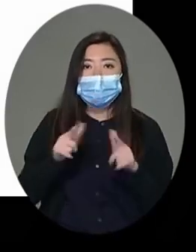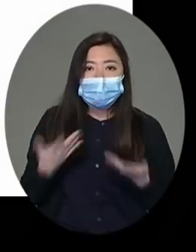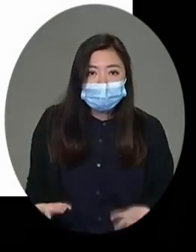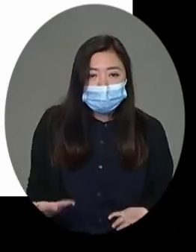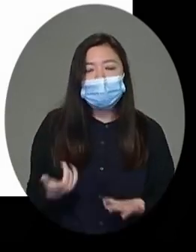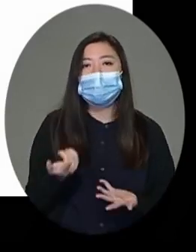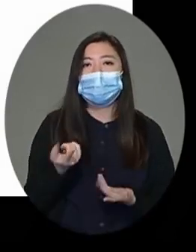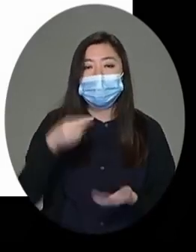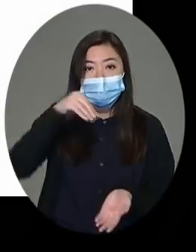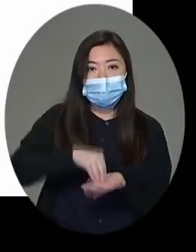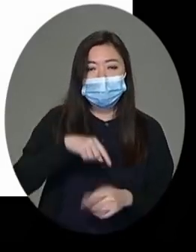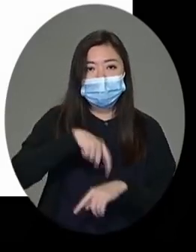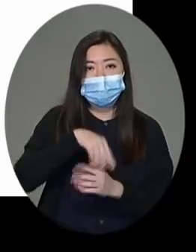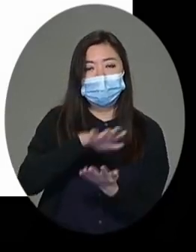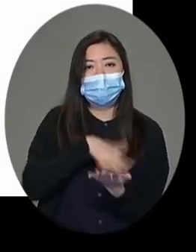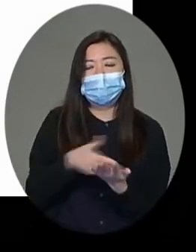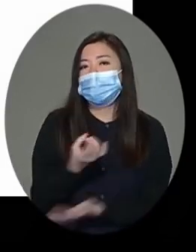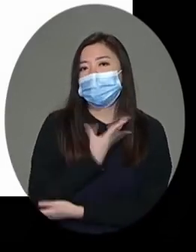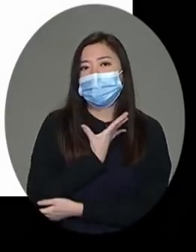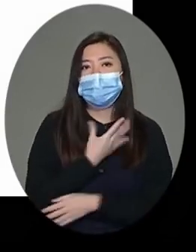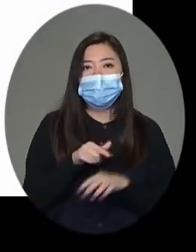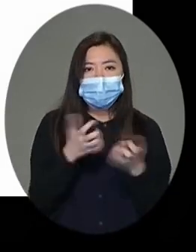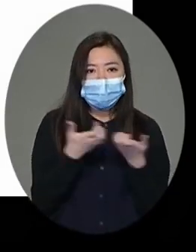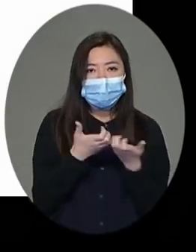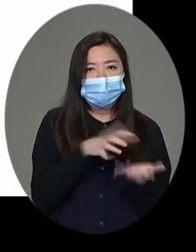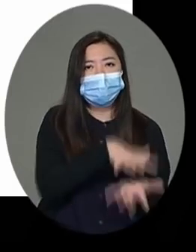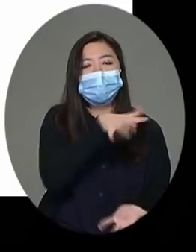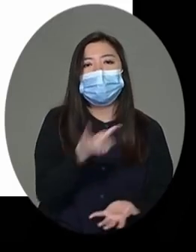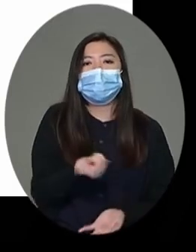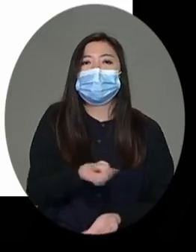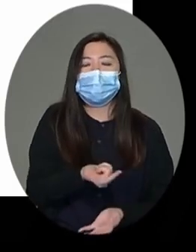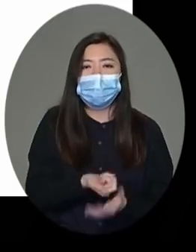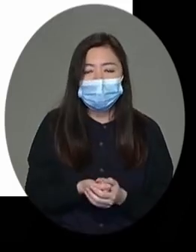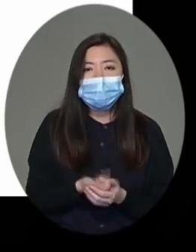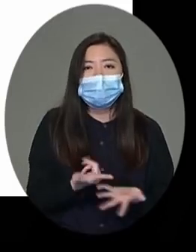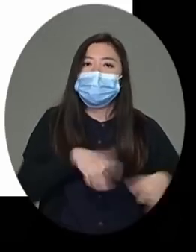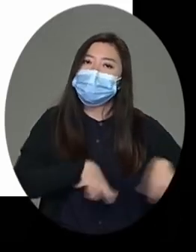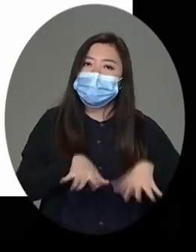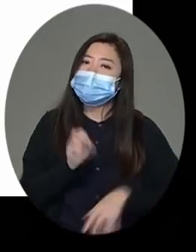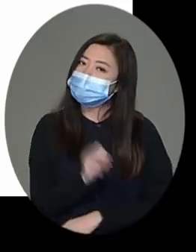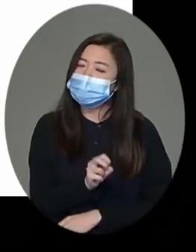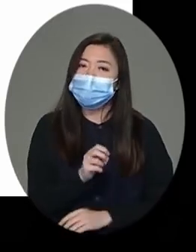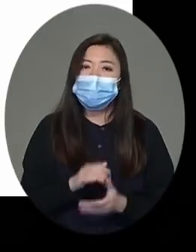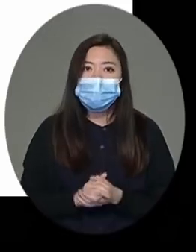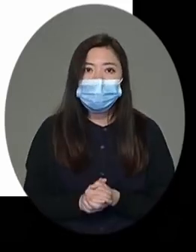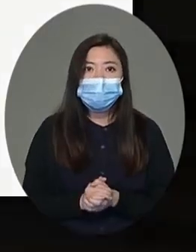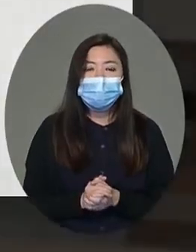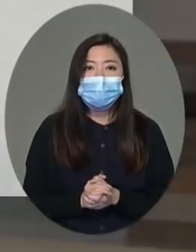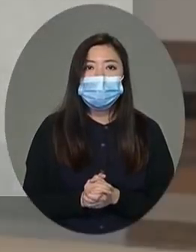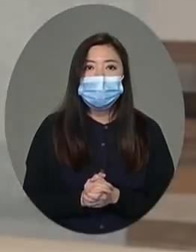现在还未有特别具体的时间表，因为数据量比较大，仍在处理过程中。